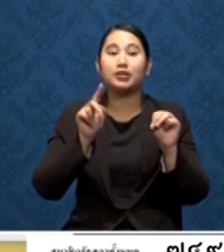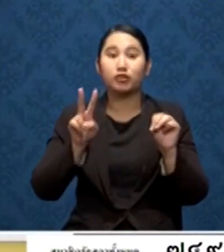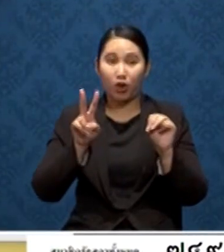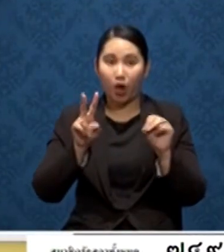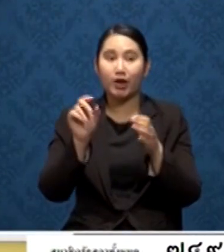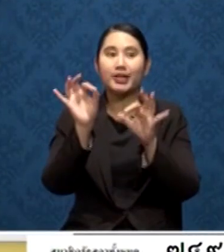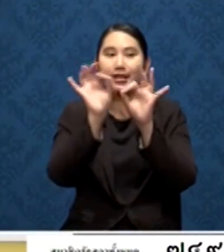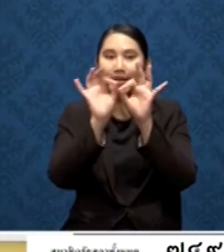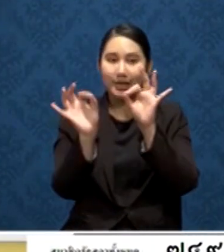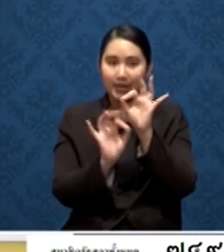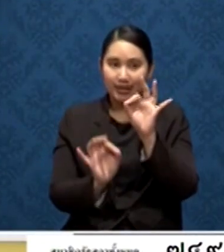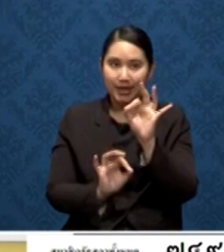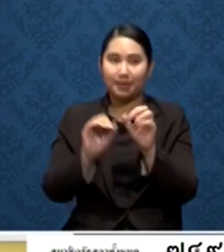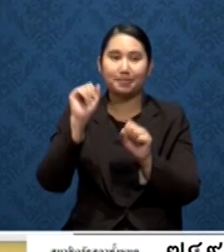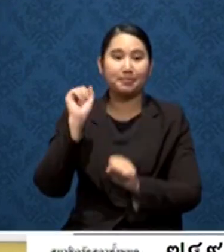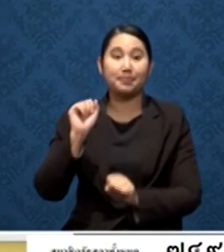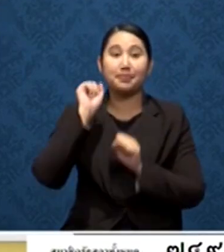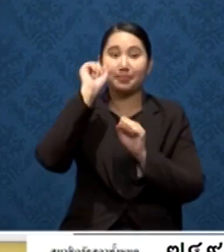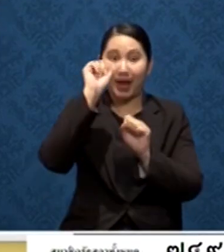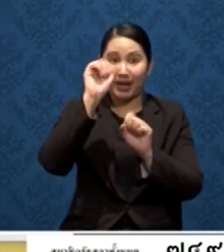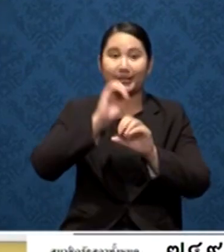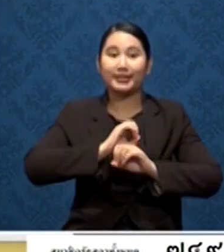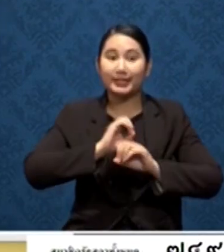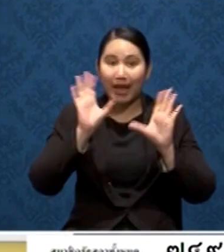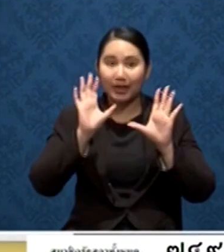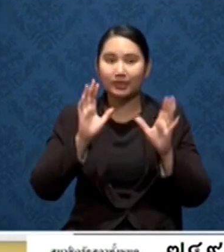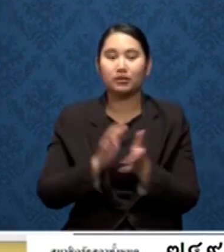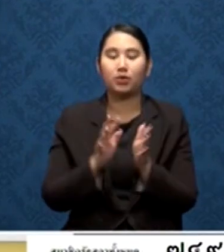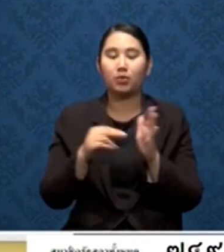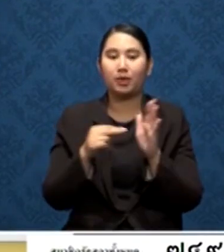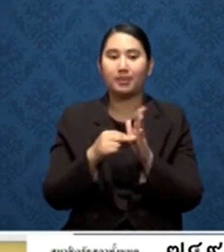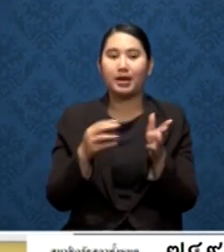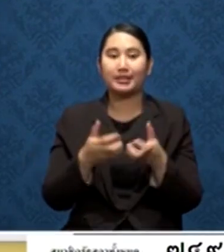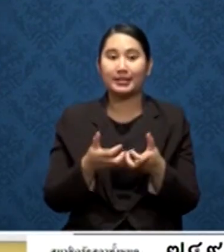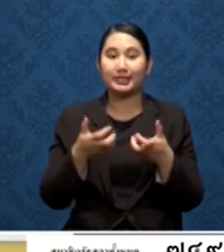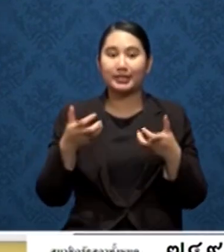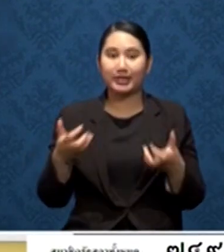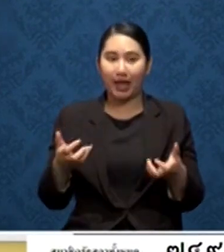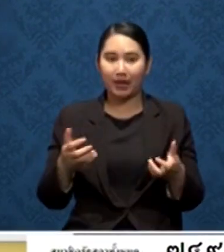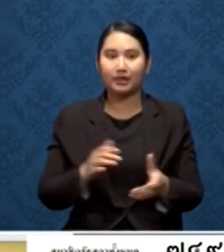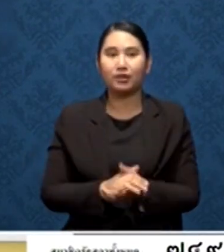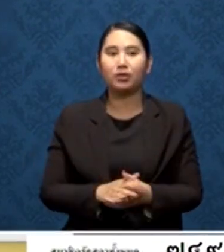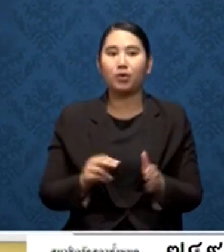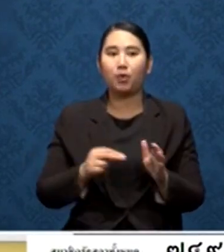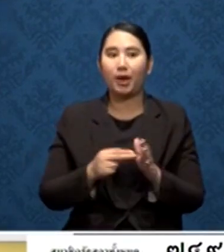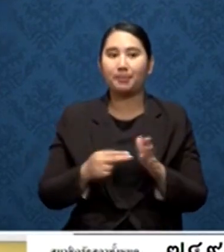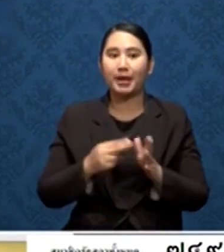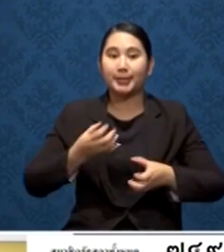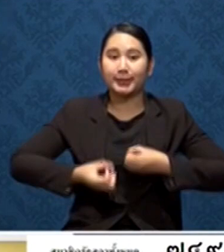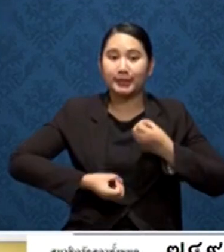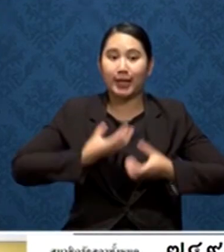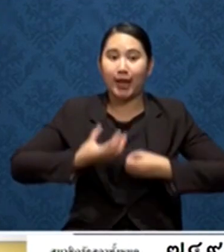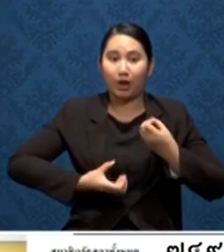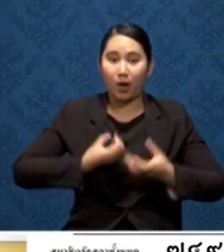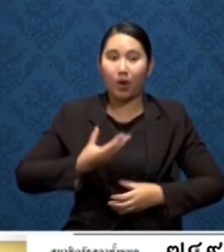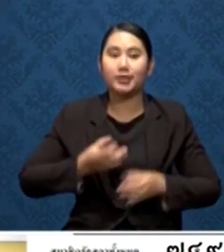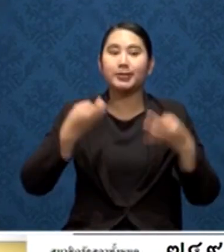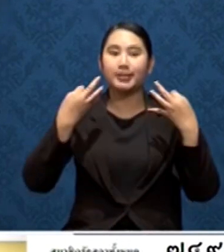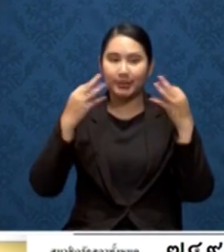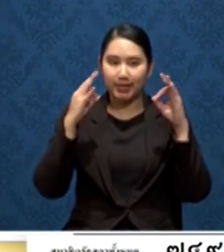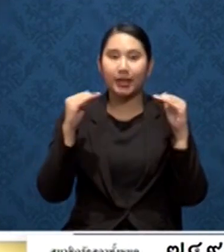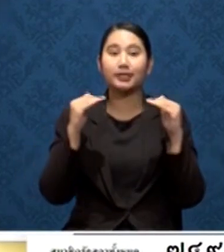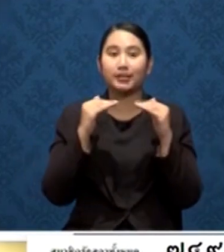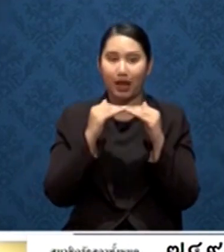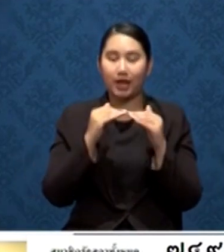การบังคับใช้ให้มีความชัดเจนขึ้นในการแยกแยะระหว่างการแสดงออกโดยสุจริตซึ่งเป็นสิทธิเสรีภาพ